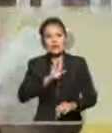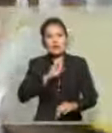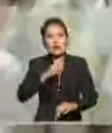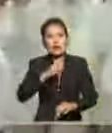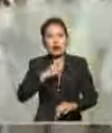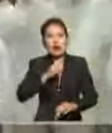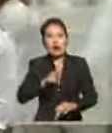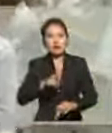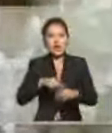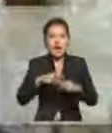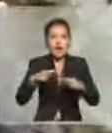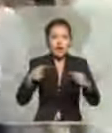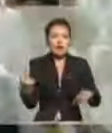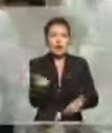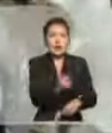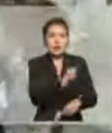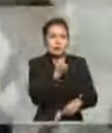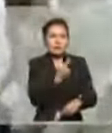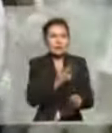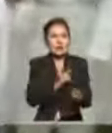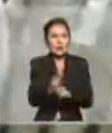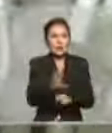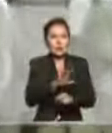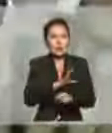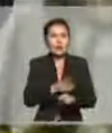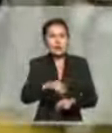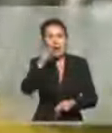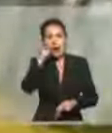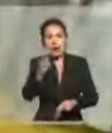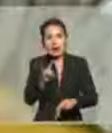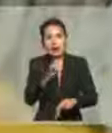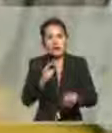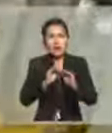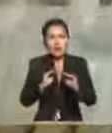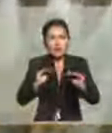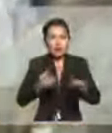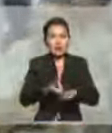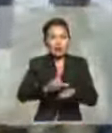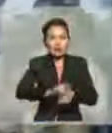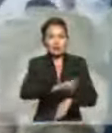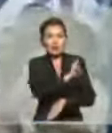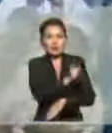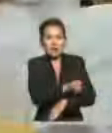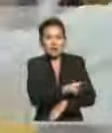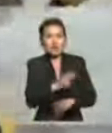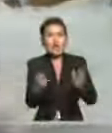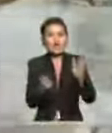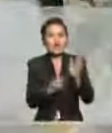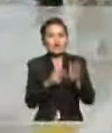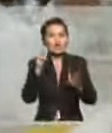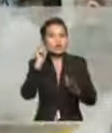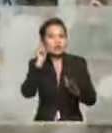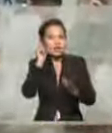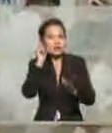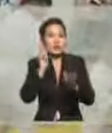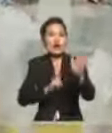әдіс айласының қауқарын сезінді. Жауынгерлік жекпе-жек қазақ балаларына да жақсы таныс, алайда оны 7 жасынан бастап айналысып, 20